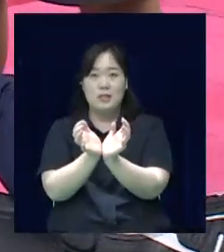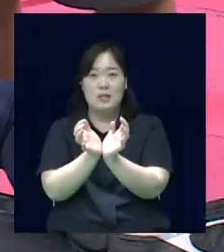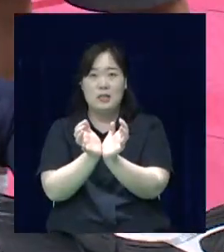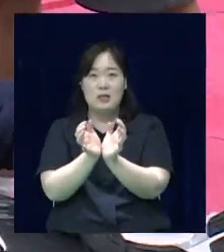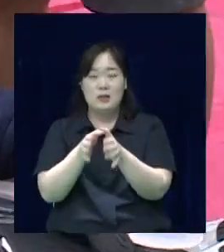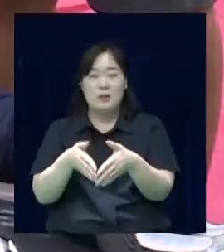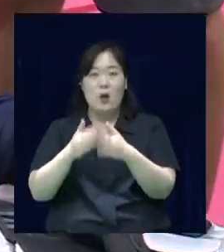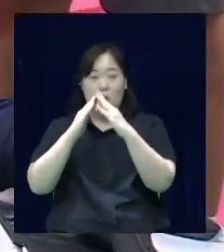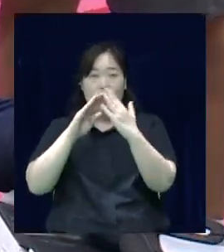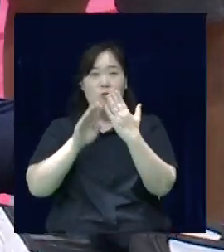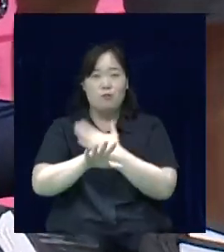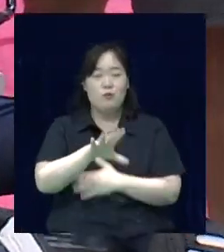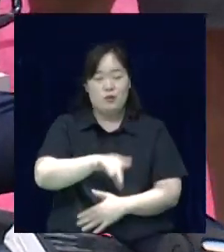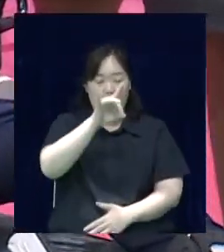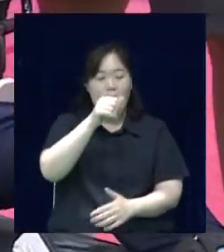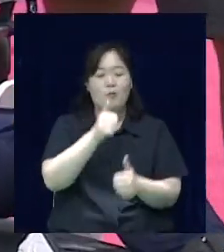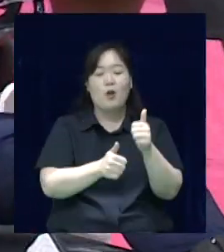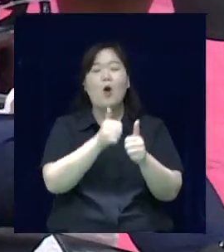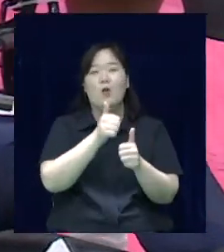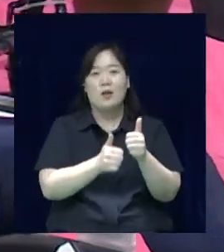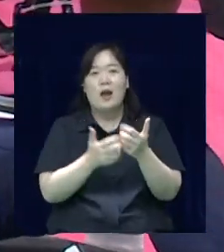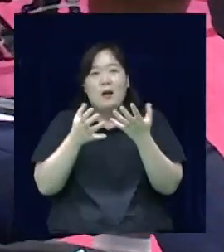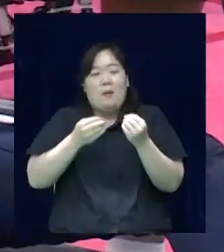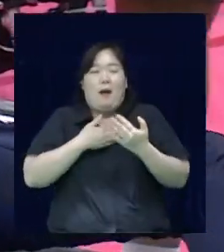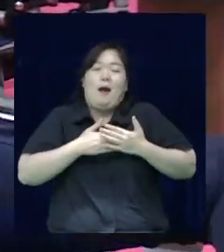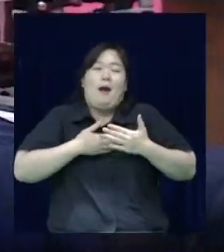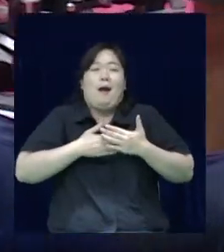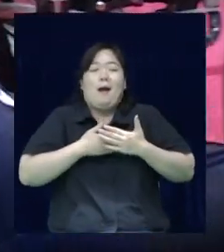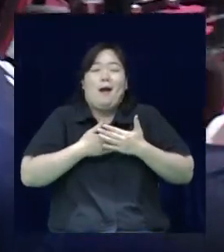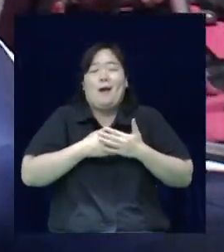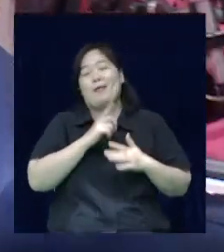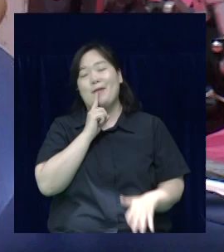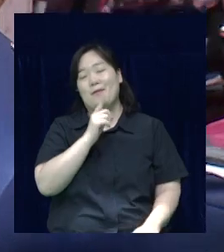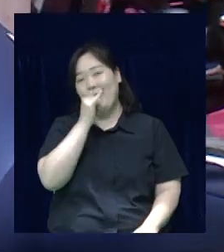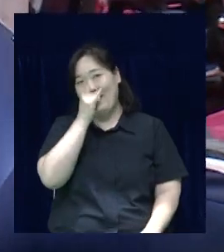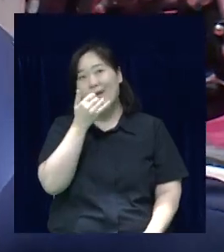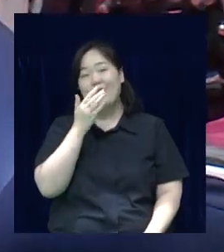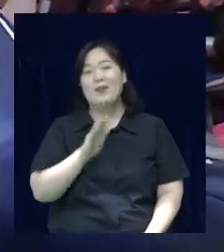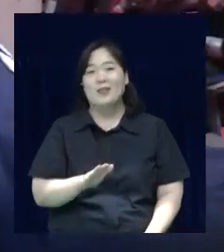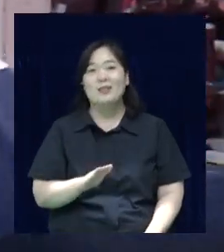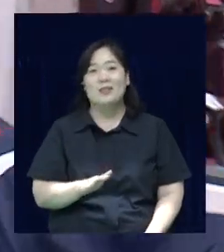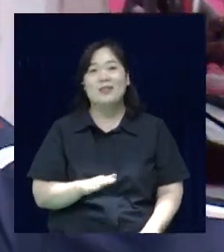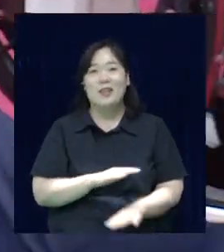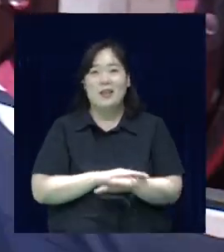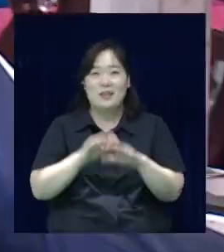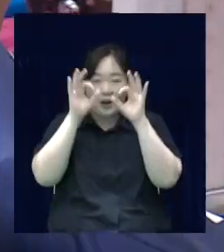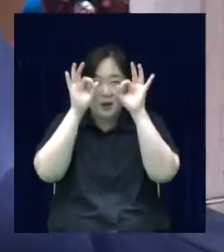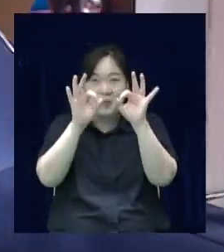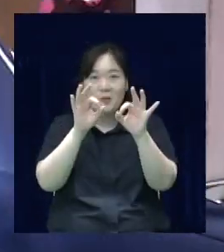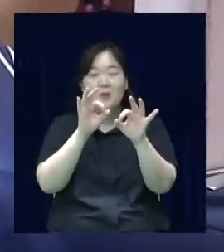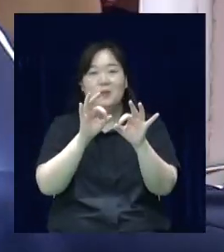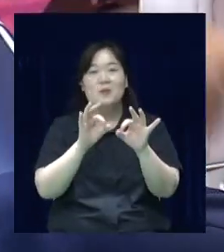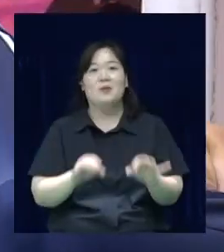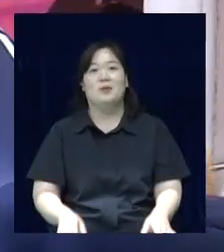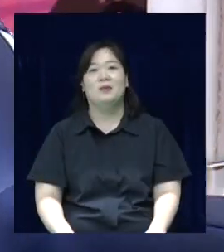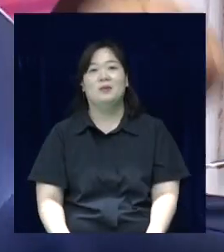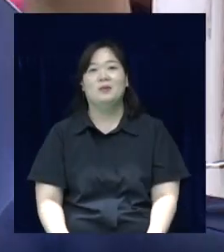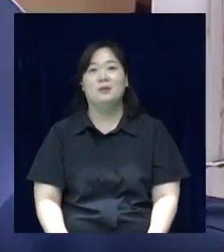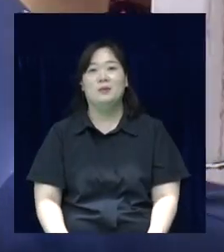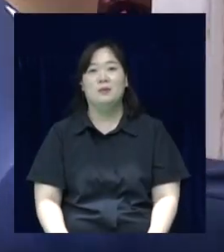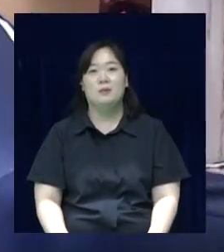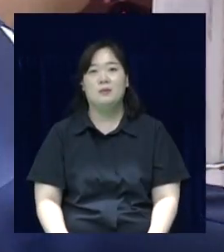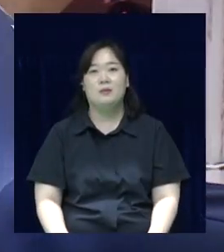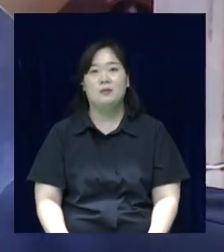예. 하면서 저한테 많이 떨린다 이런 식으로 얘기를 했었는데 한번 살펴보도록 하겠습니다.